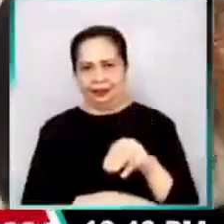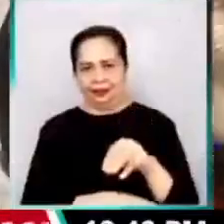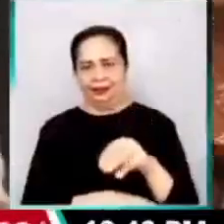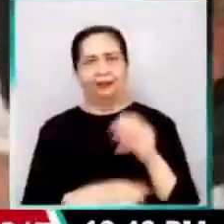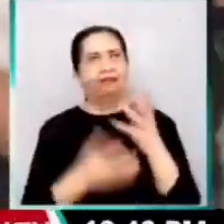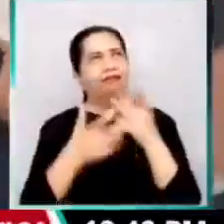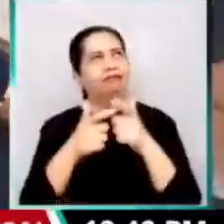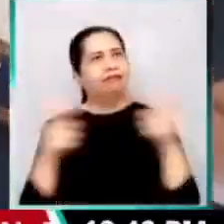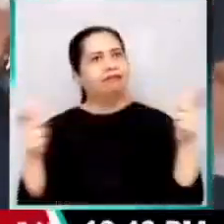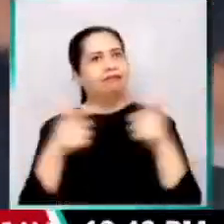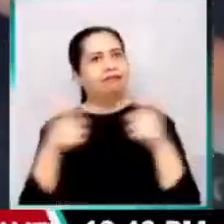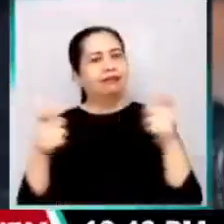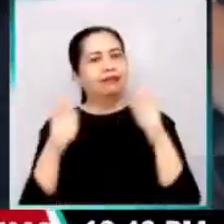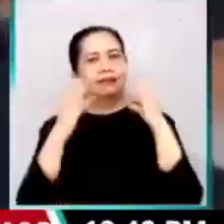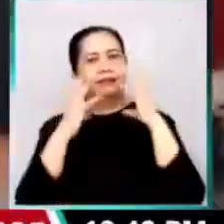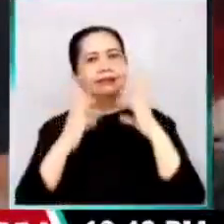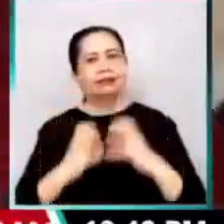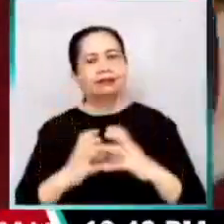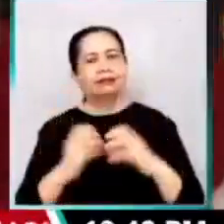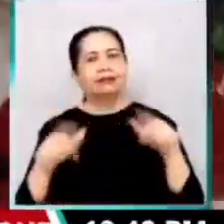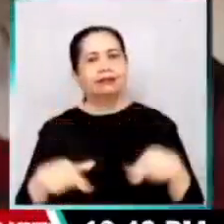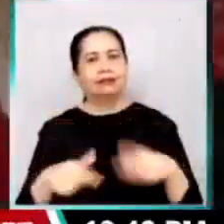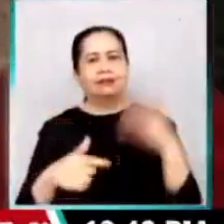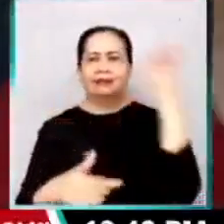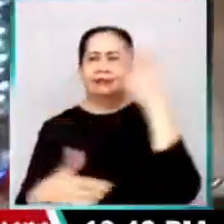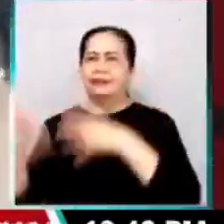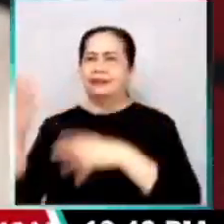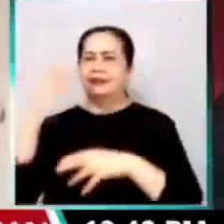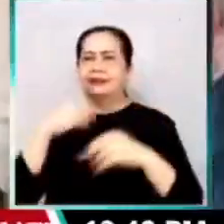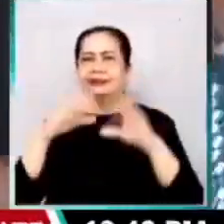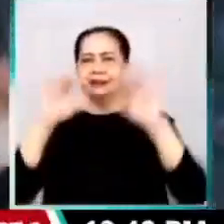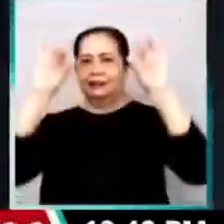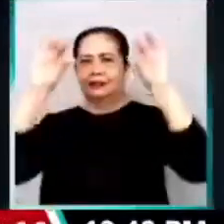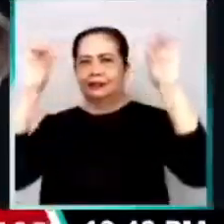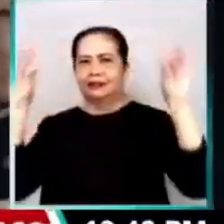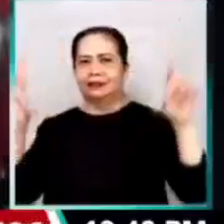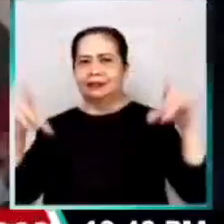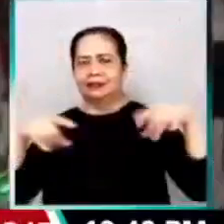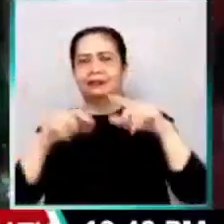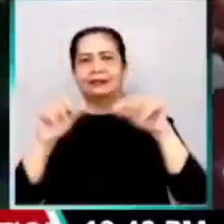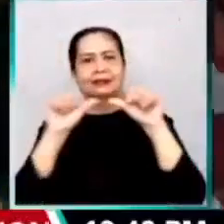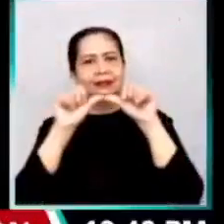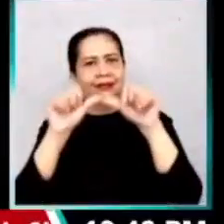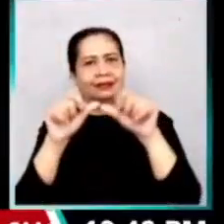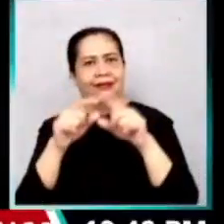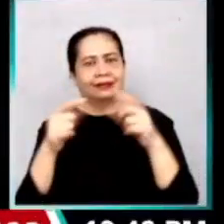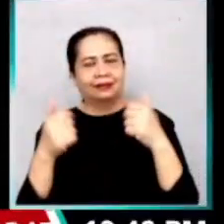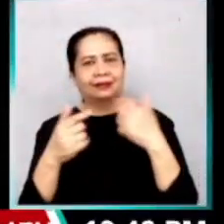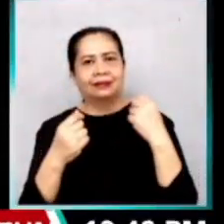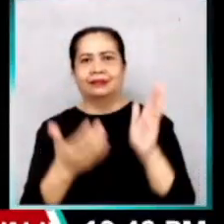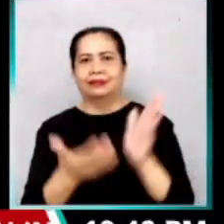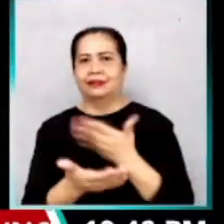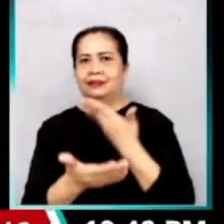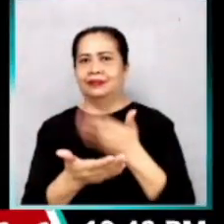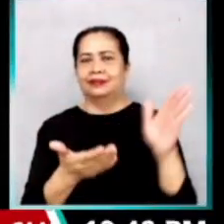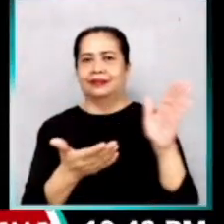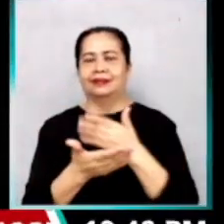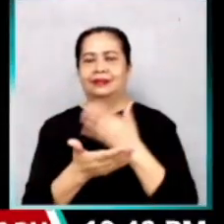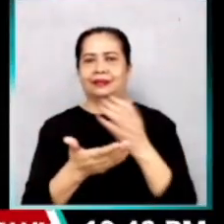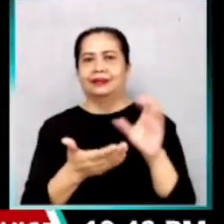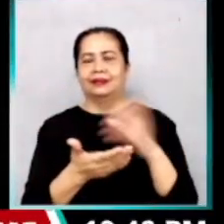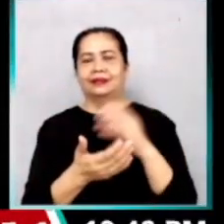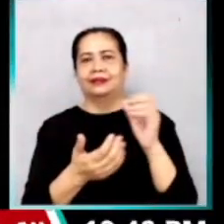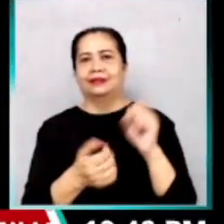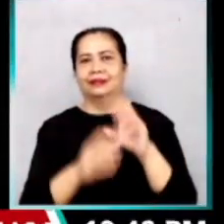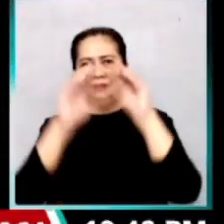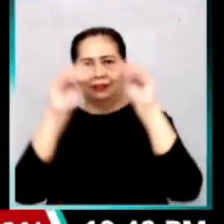mga Santa Claus dito at nagagandahang mga ilaw, tuloy-tuloy rin ang mga pagpapatugtog dito ng mga Christmas songs. Kaya naman ang mga